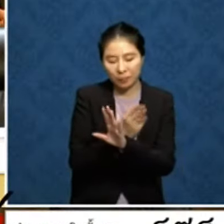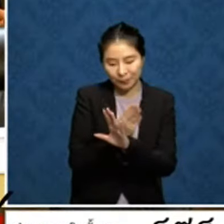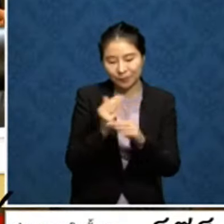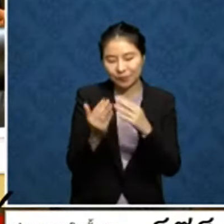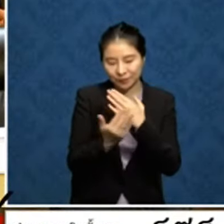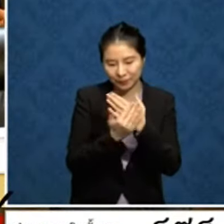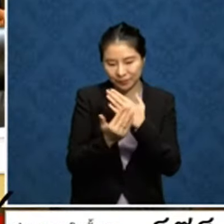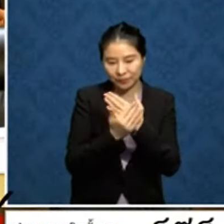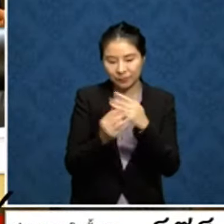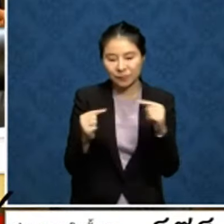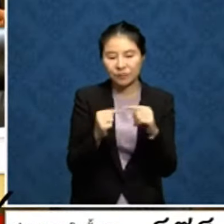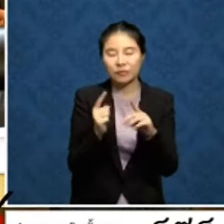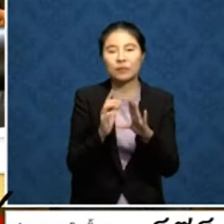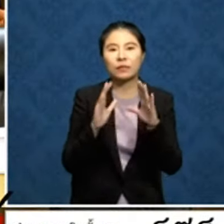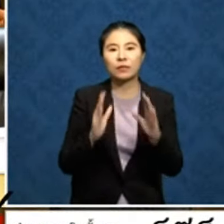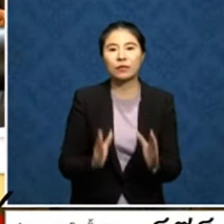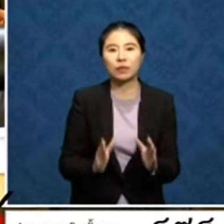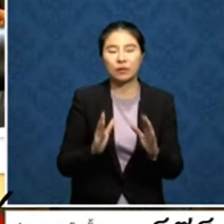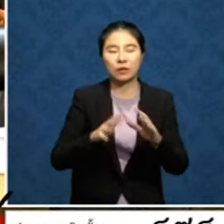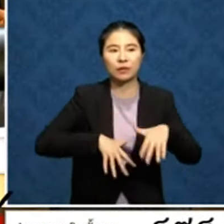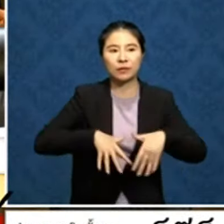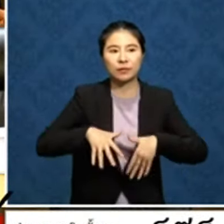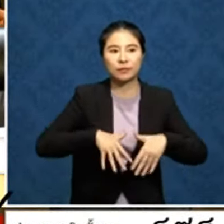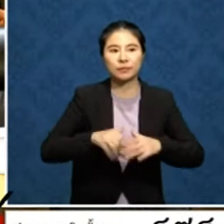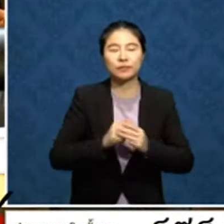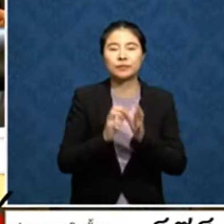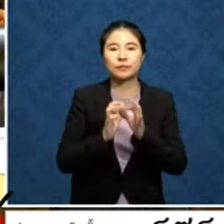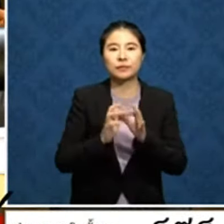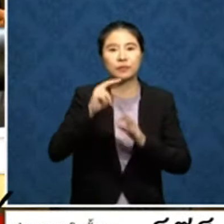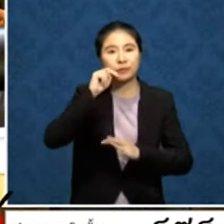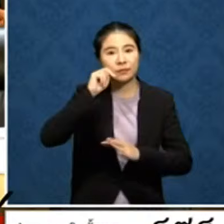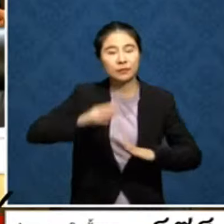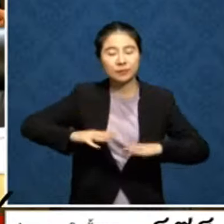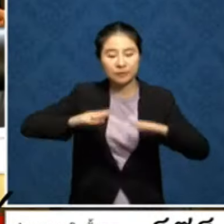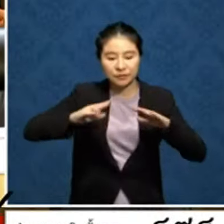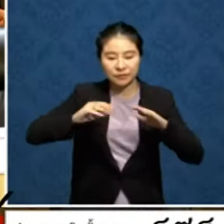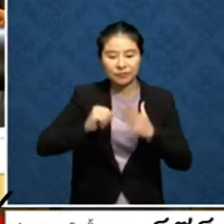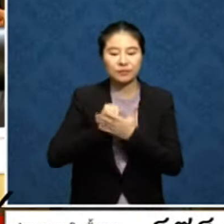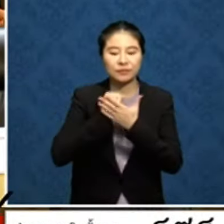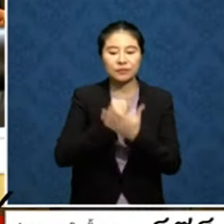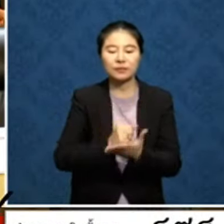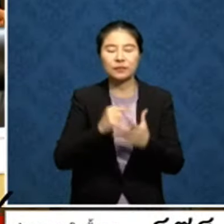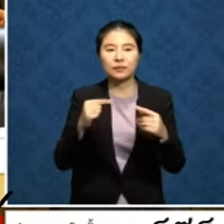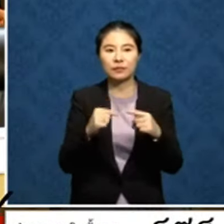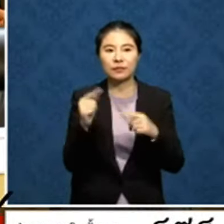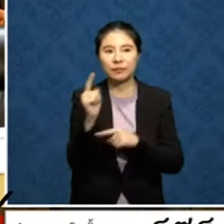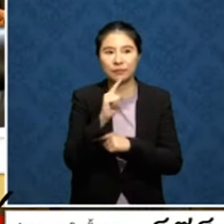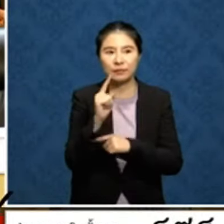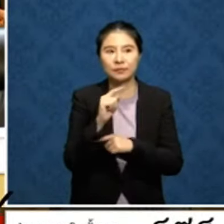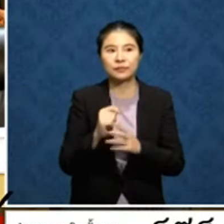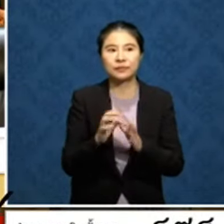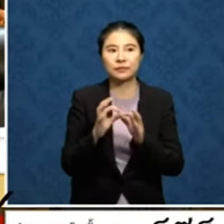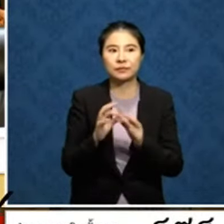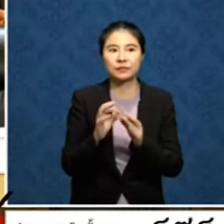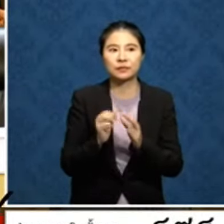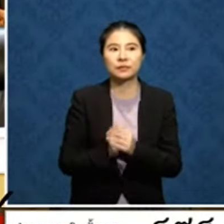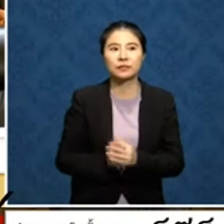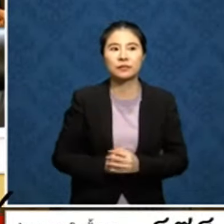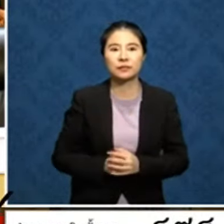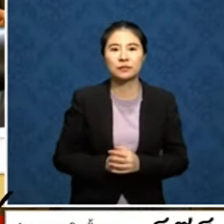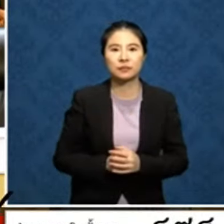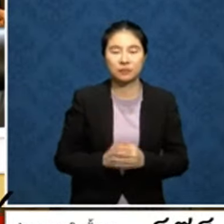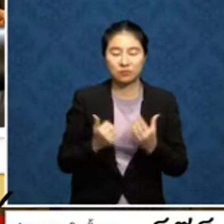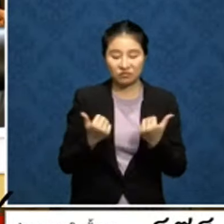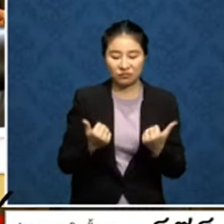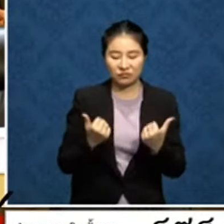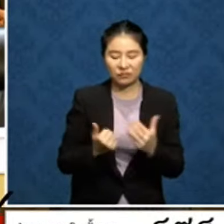ประธานเรื่องที่ 2คือการเยียวยาภัยน้ำท่วมเป็นข้อเสนอเนี่ยนะครับว่าการเยียวยาผู้ที่